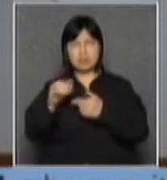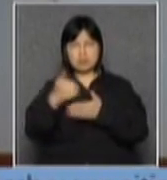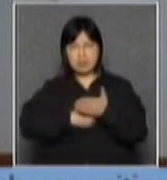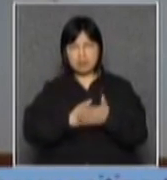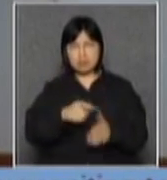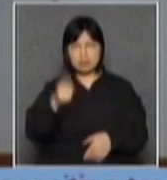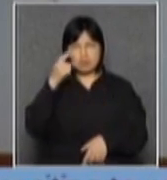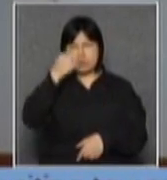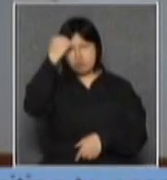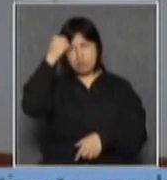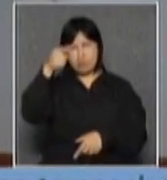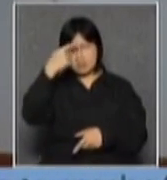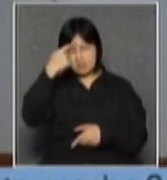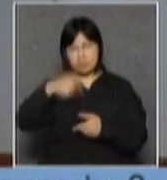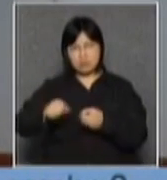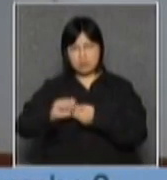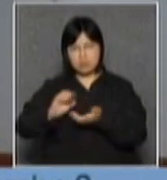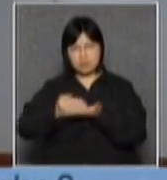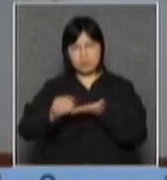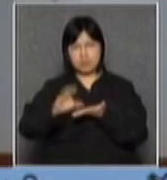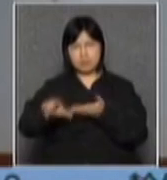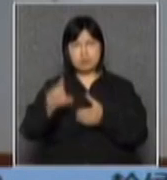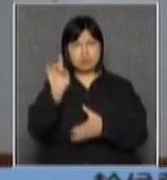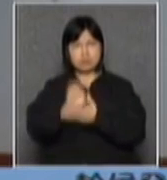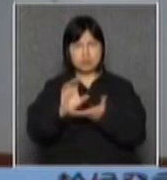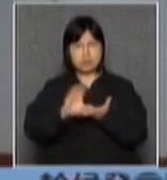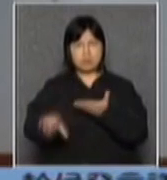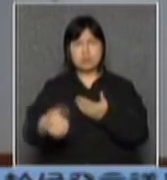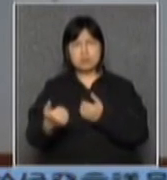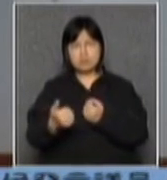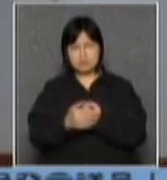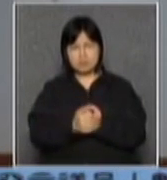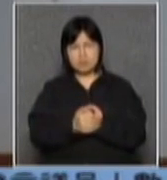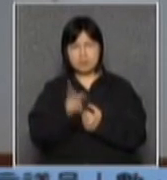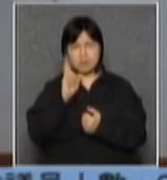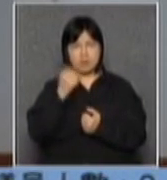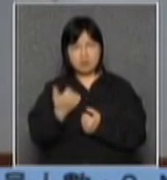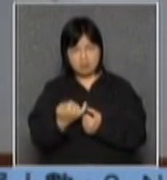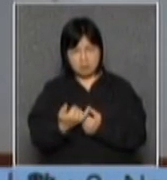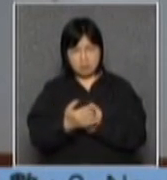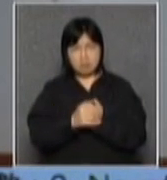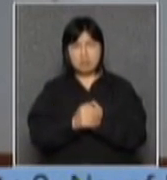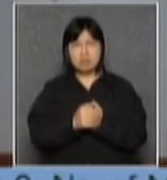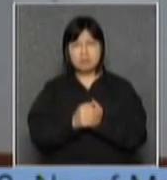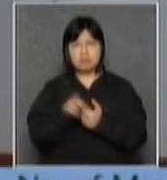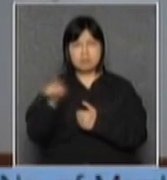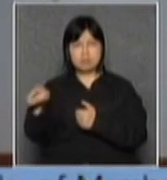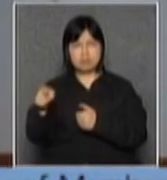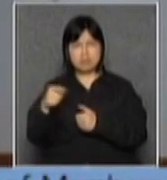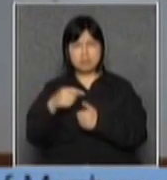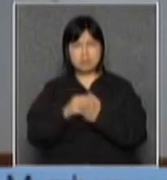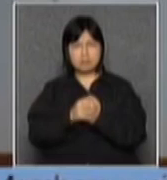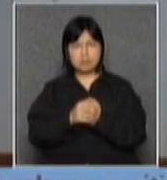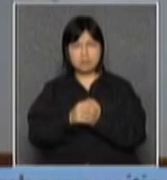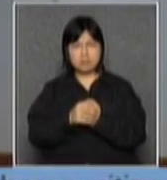俾多錢佢咯，一早俾多錢咁得咯，係咪啊？所以其實佢製造一個